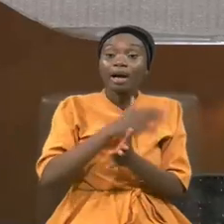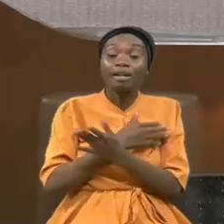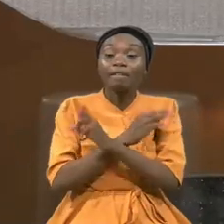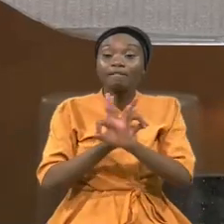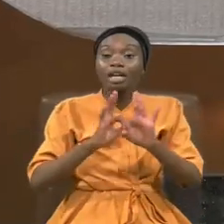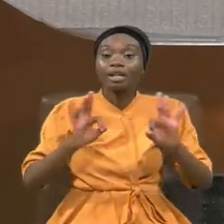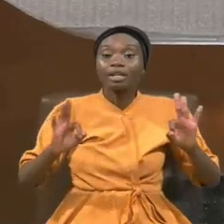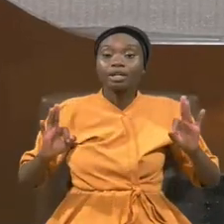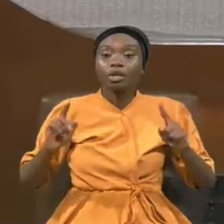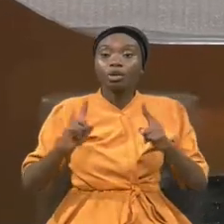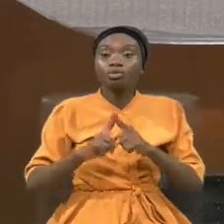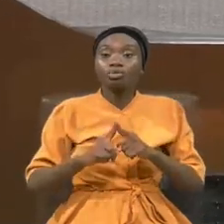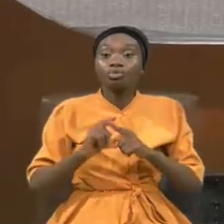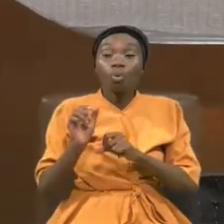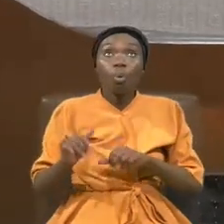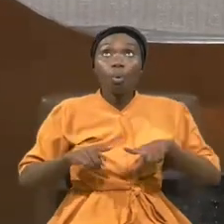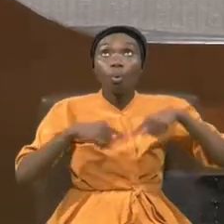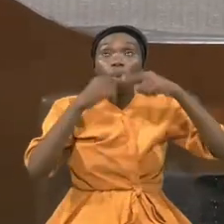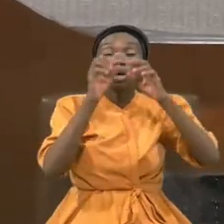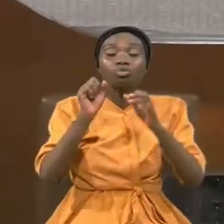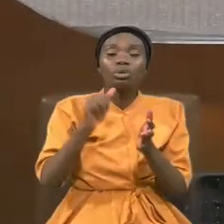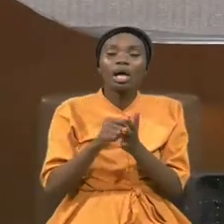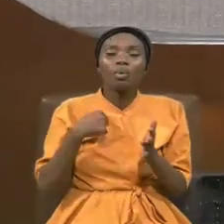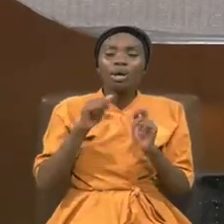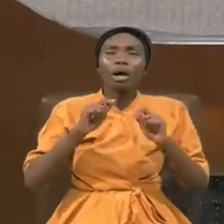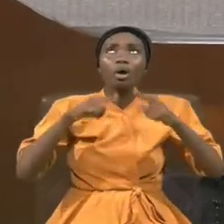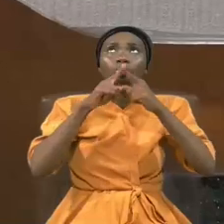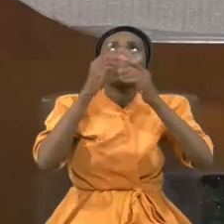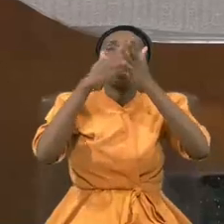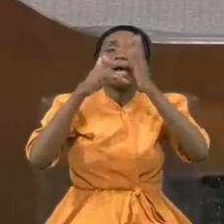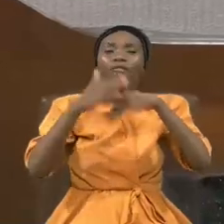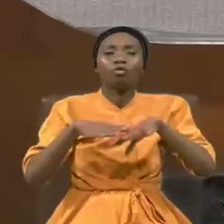vivre pour prendre l'envol, afin que nous puissions aller au ciel.